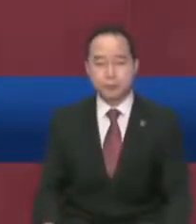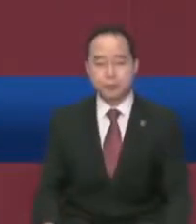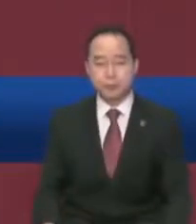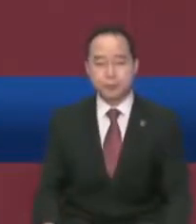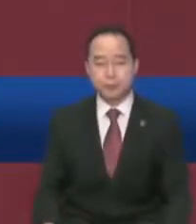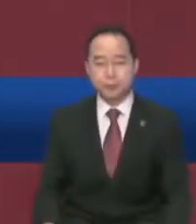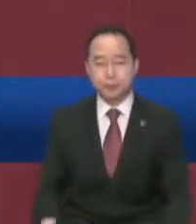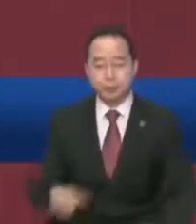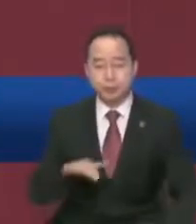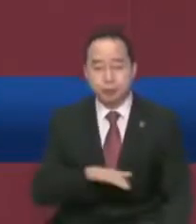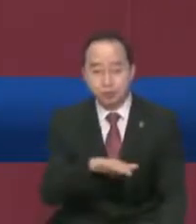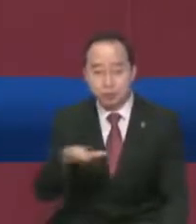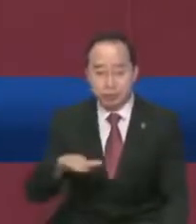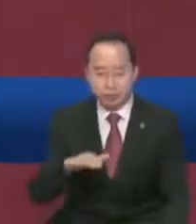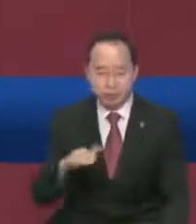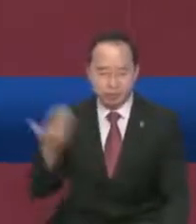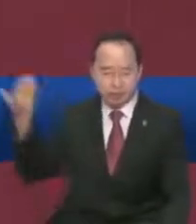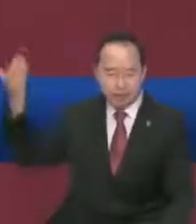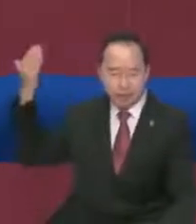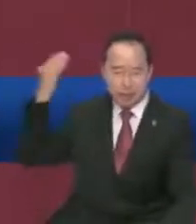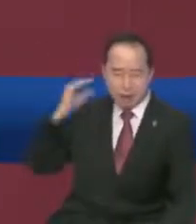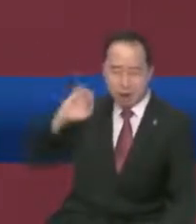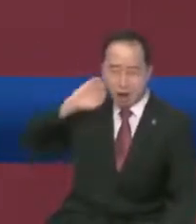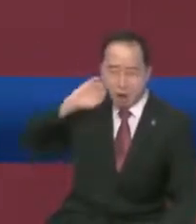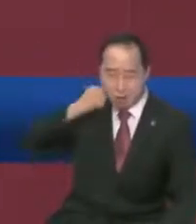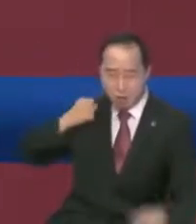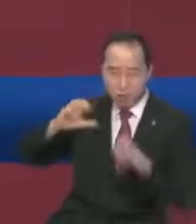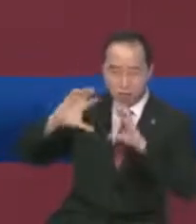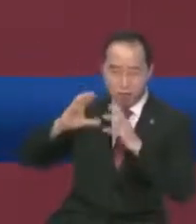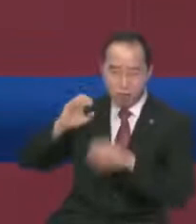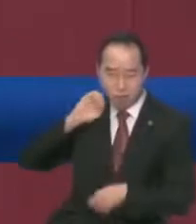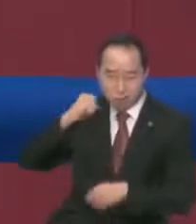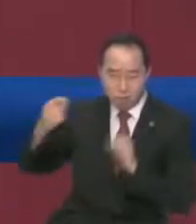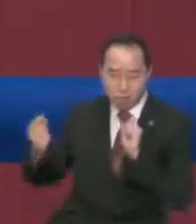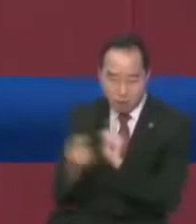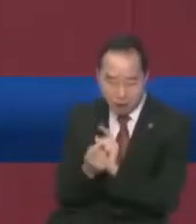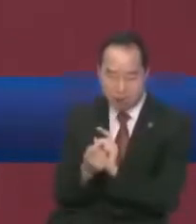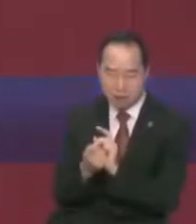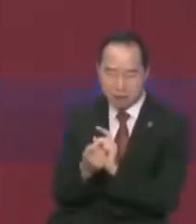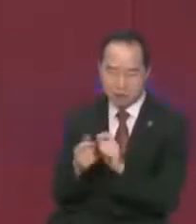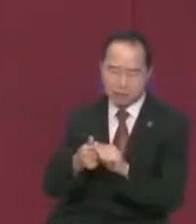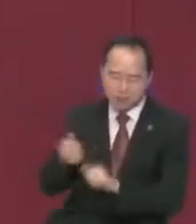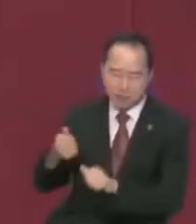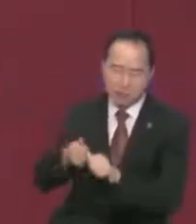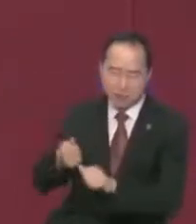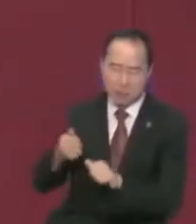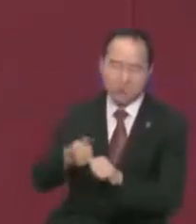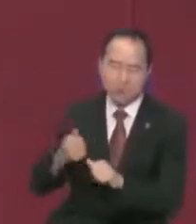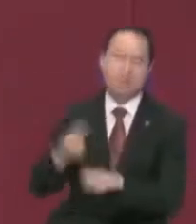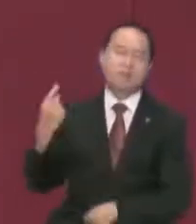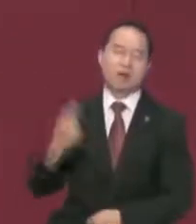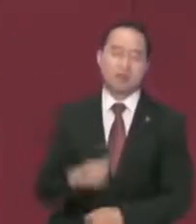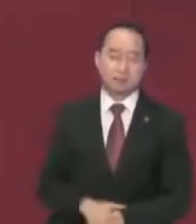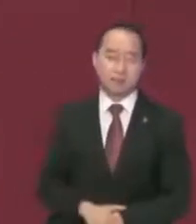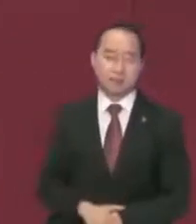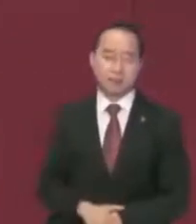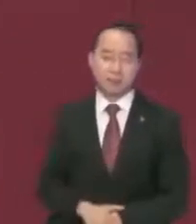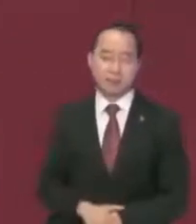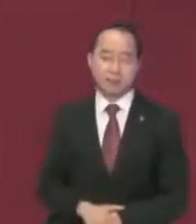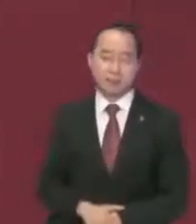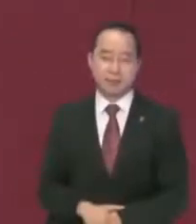우리는 어떤 국난도 극복하며 꿋꿋하게 살아왔습니다. 우리는 식민의